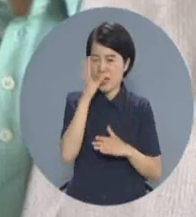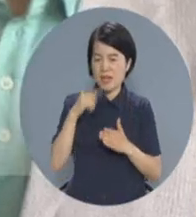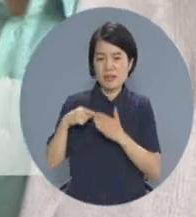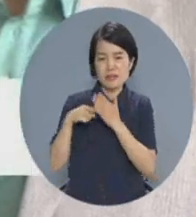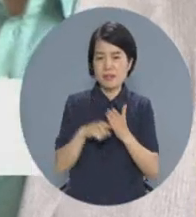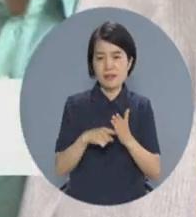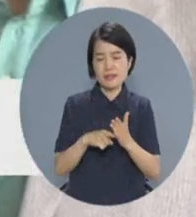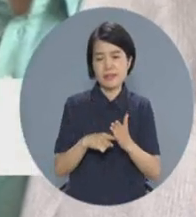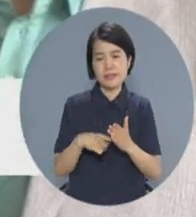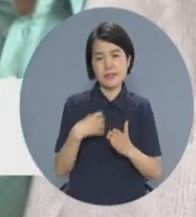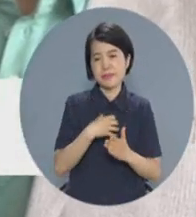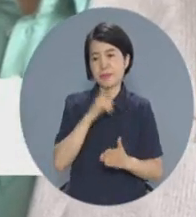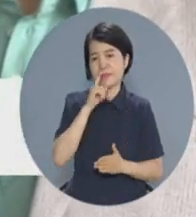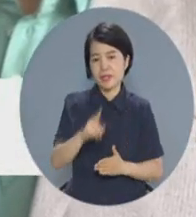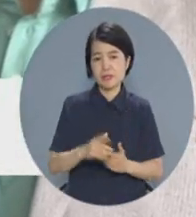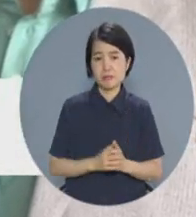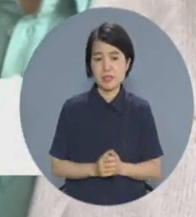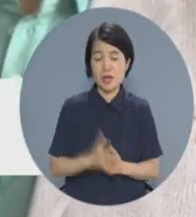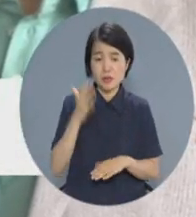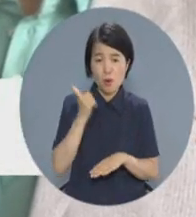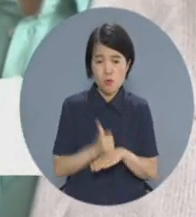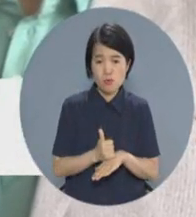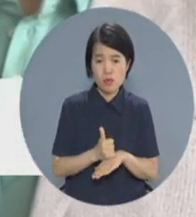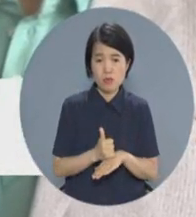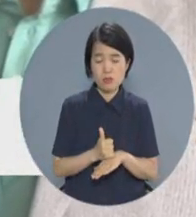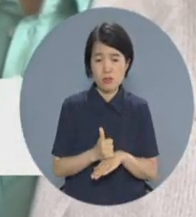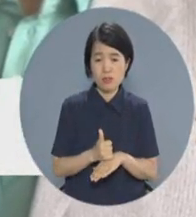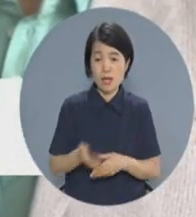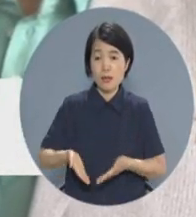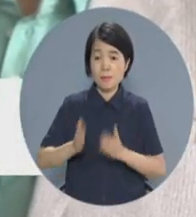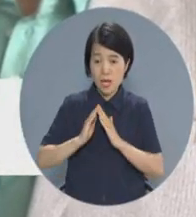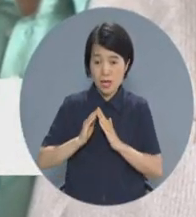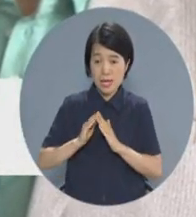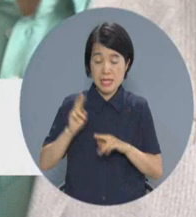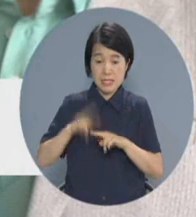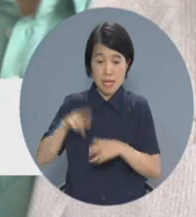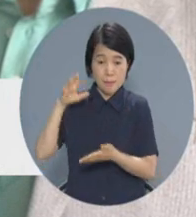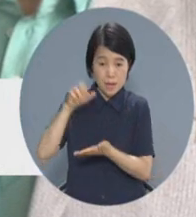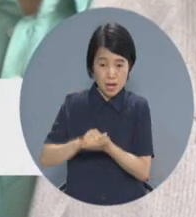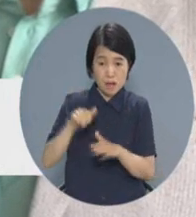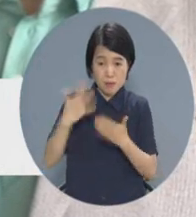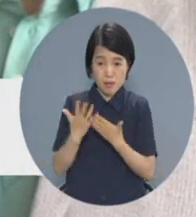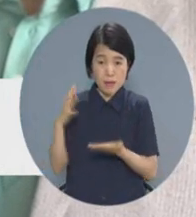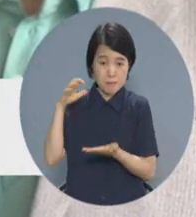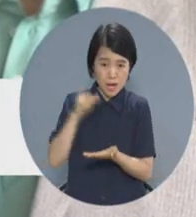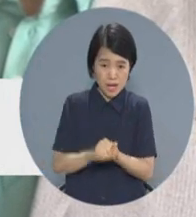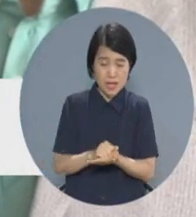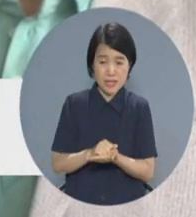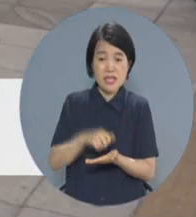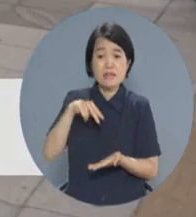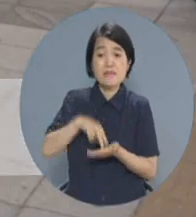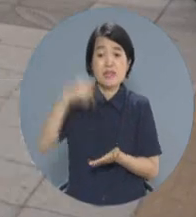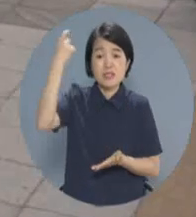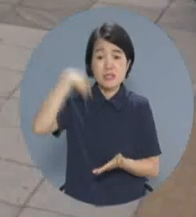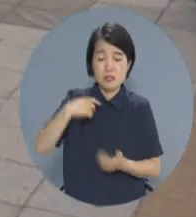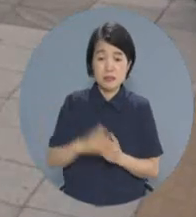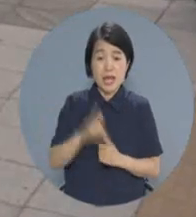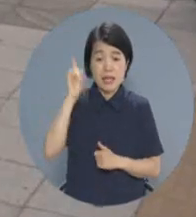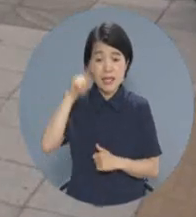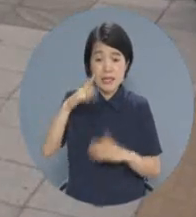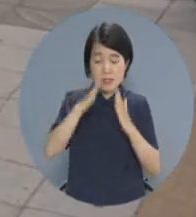결국은 어떤 형태든 간에 그 인사를 장악한다는 것은 모두를 장악한다는 뜻으로 저는 해석하고 있고